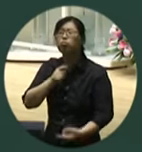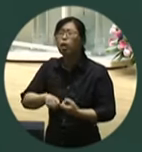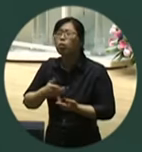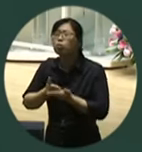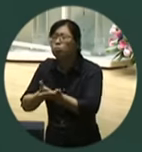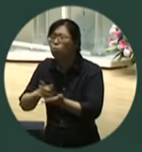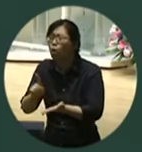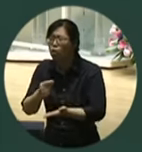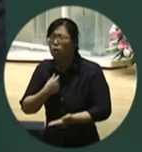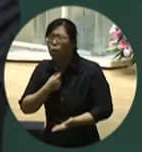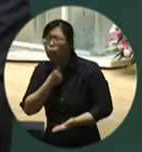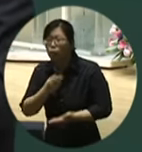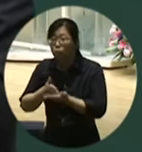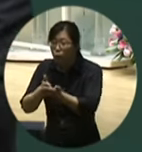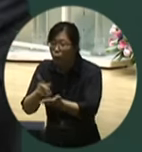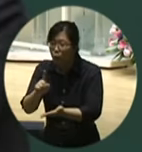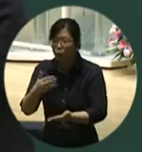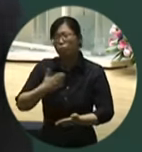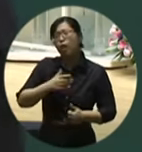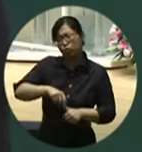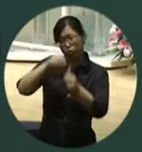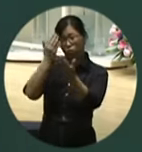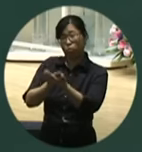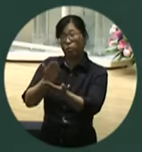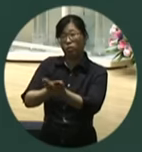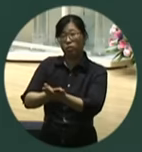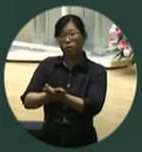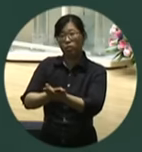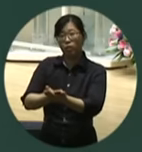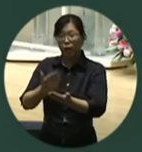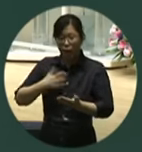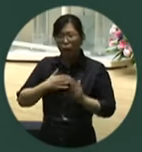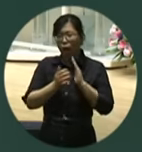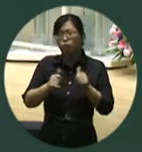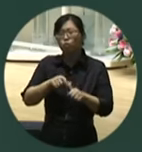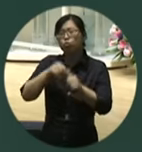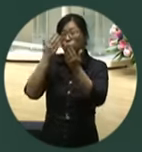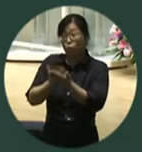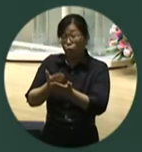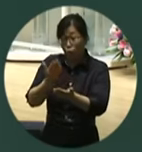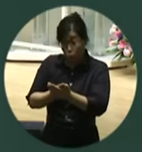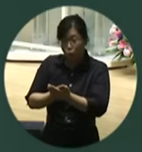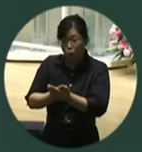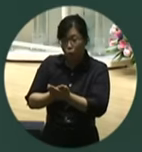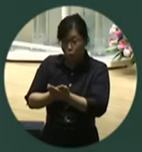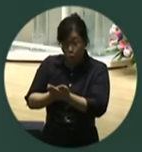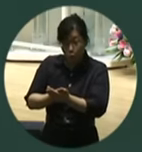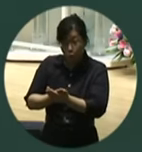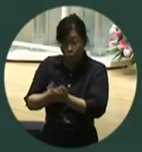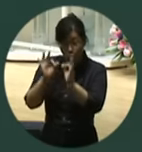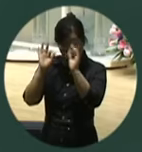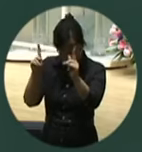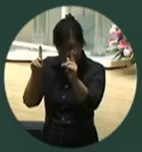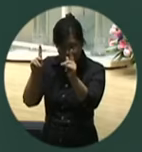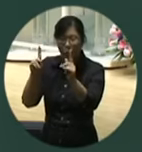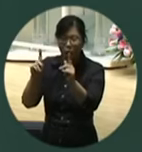달라. She said save us. 그러고는 정탐꾼을 피신시키는 겁니다. And then she let them get out,